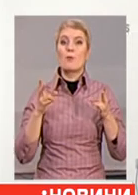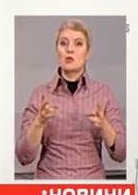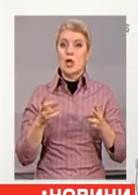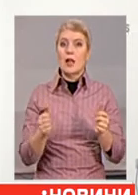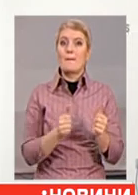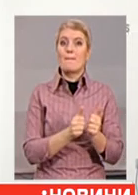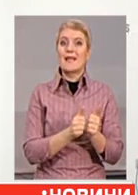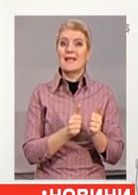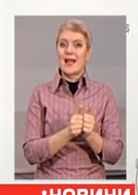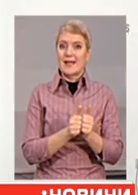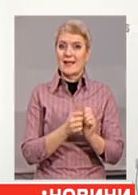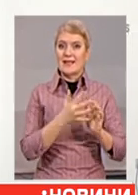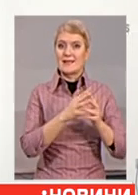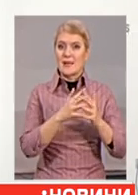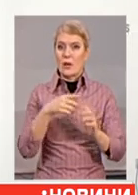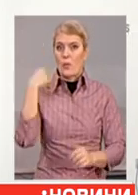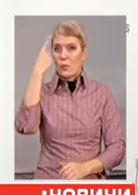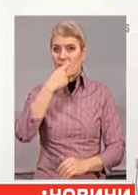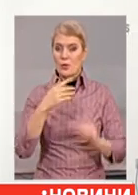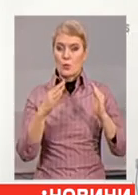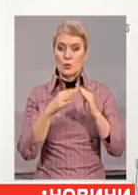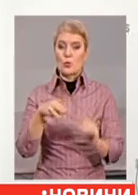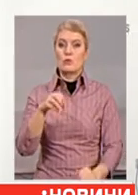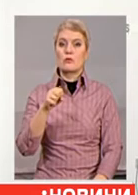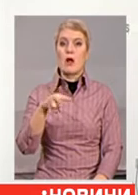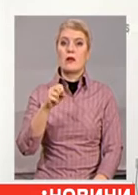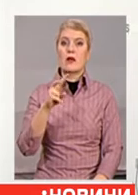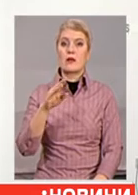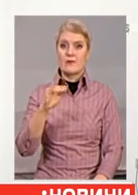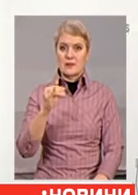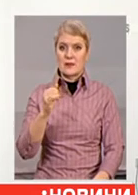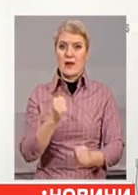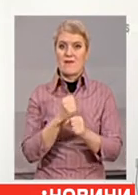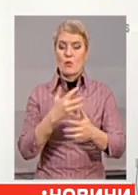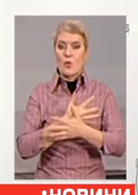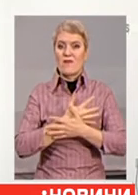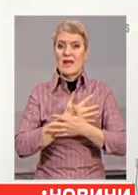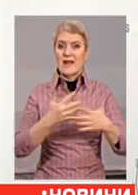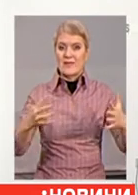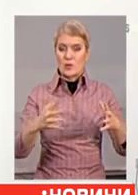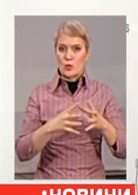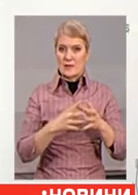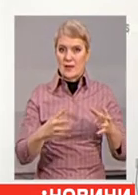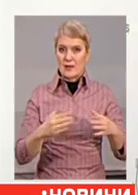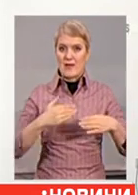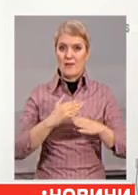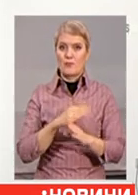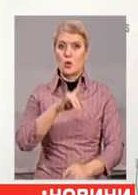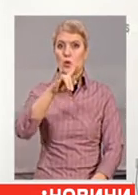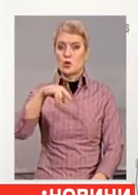села. Так, у приватному будинку в Талаківці вибуховою хвилею снаряда, що розірвався, було вибито